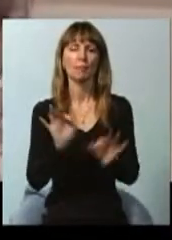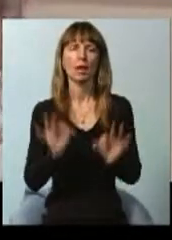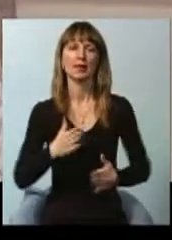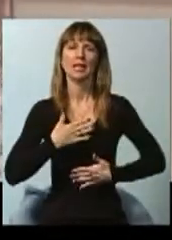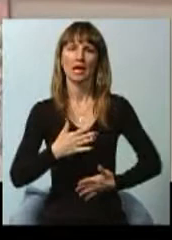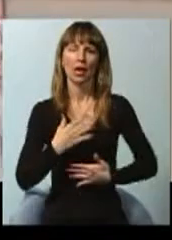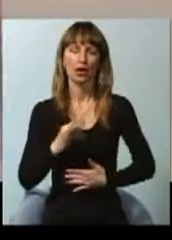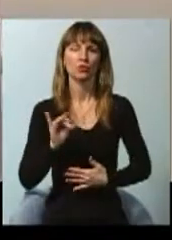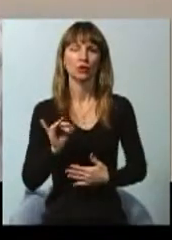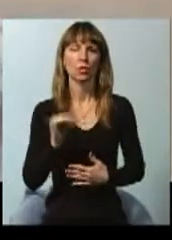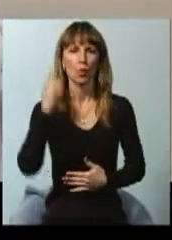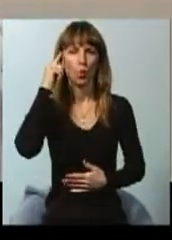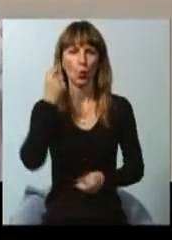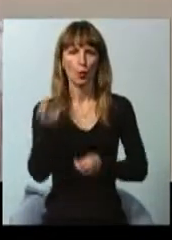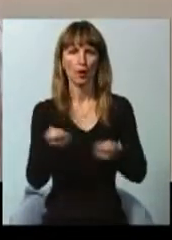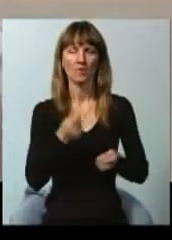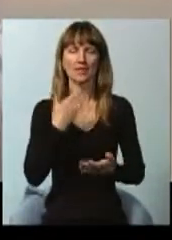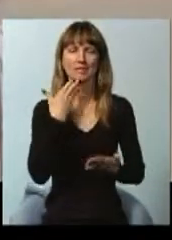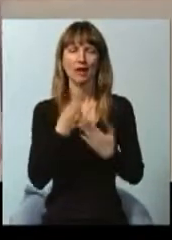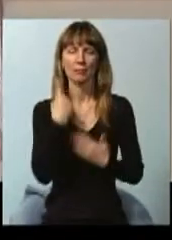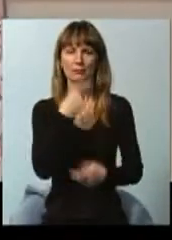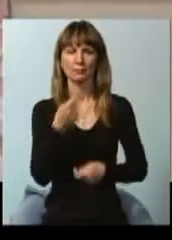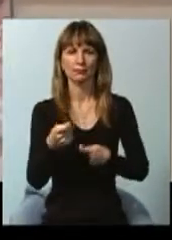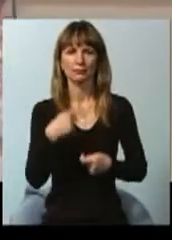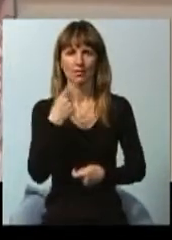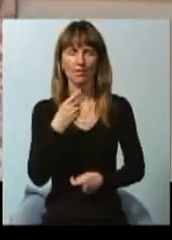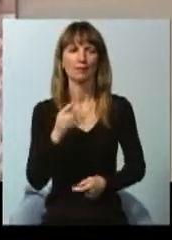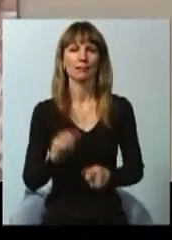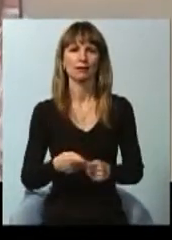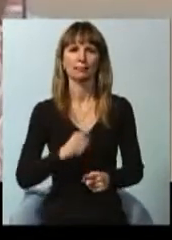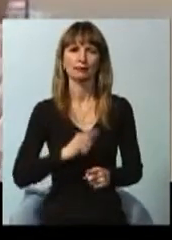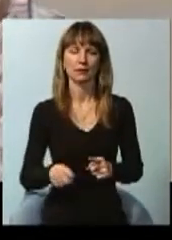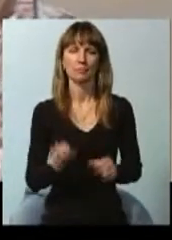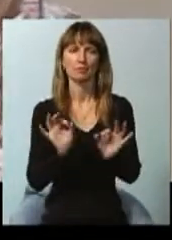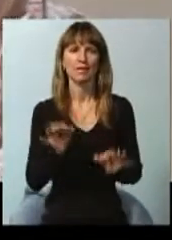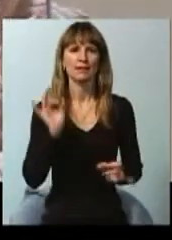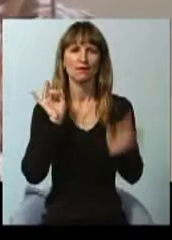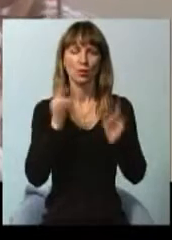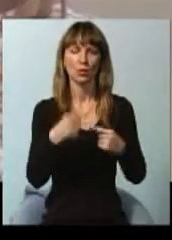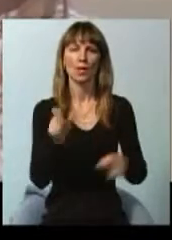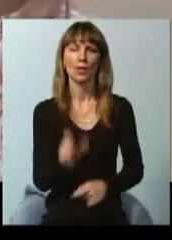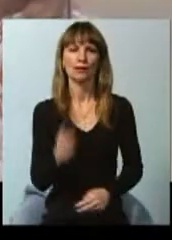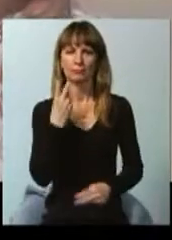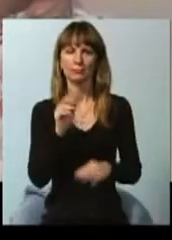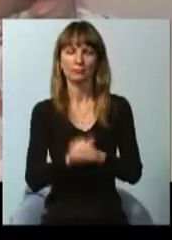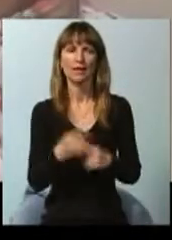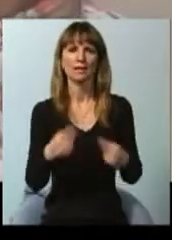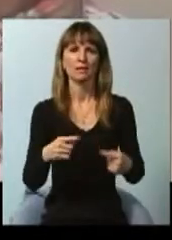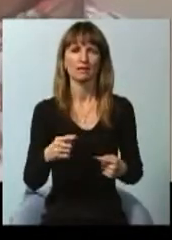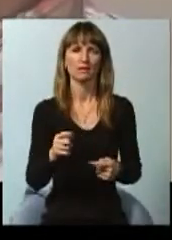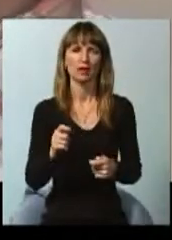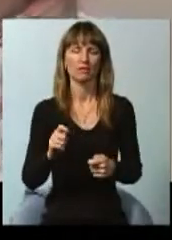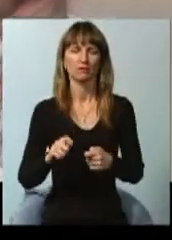диханню і управління власною промовою. Формує чіткість та правильність звуків. У різних людей помічають різні дефекти